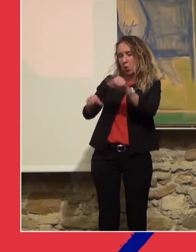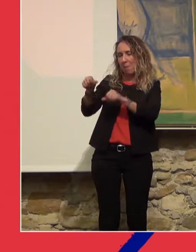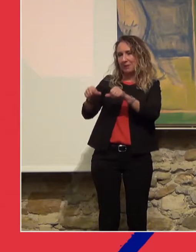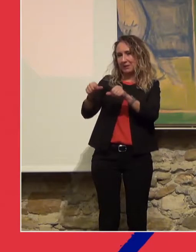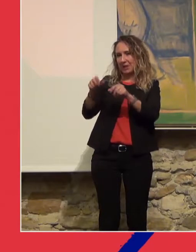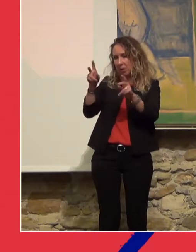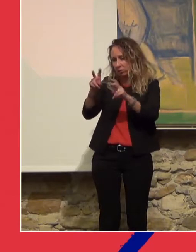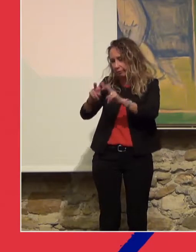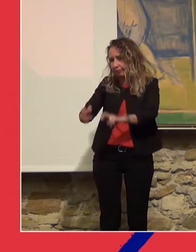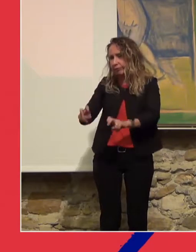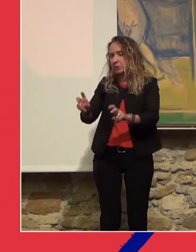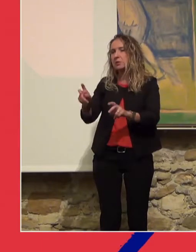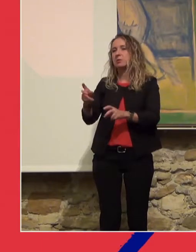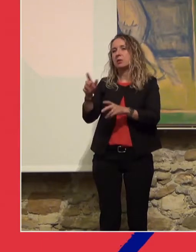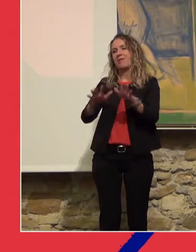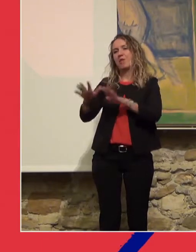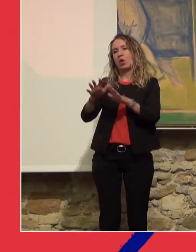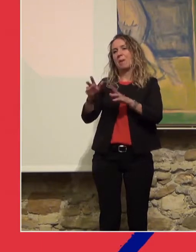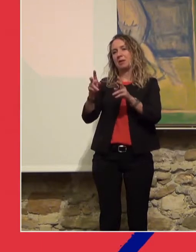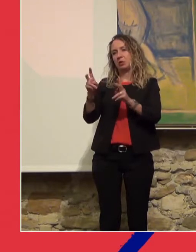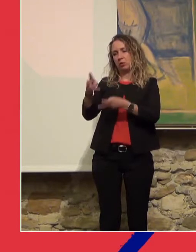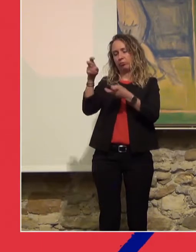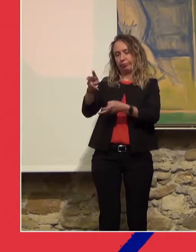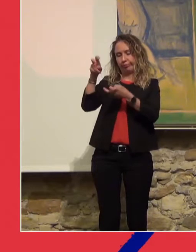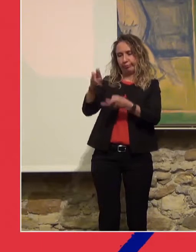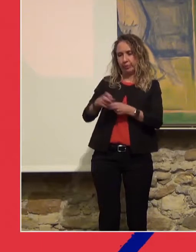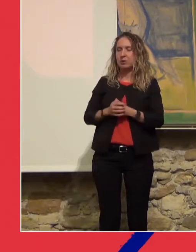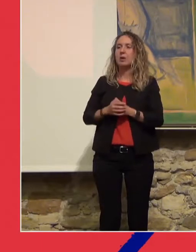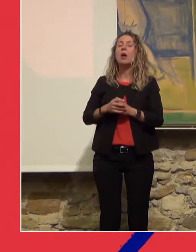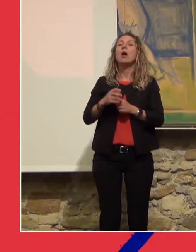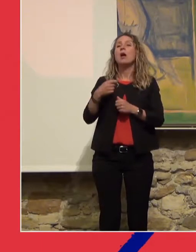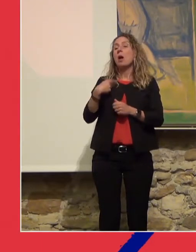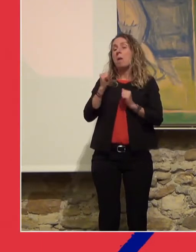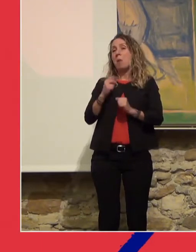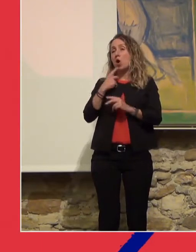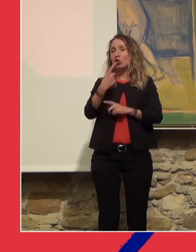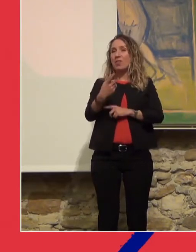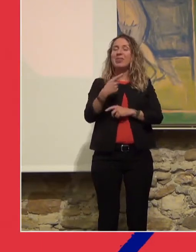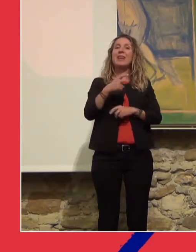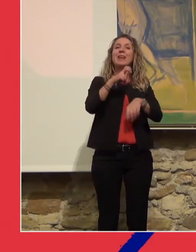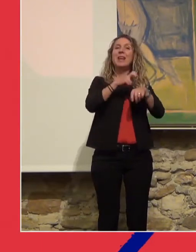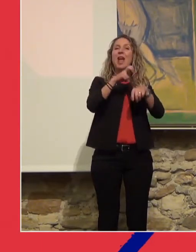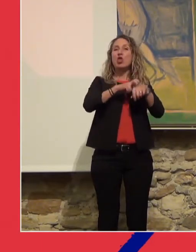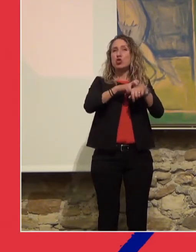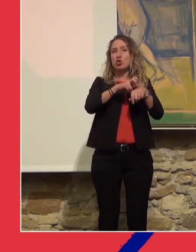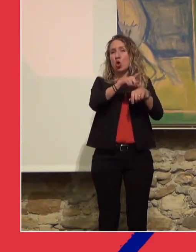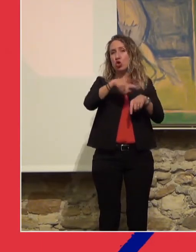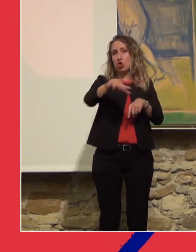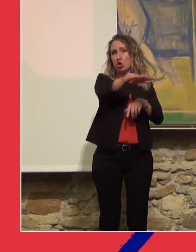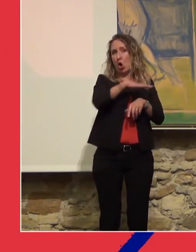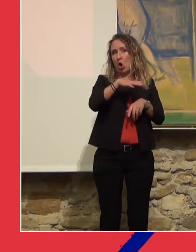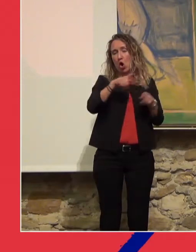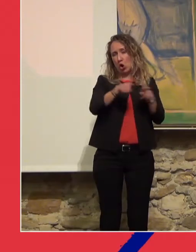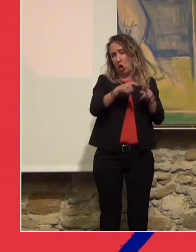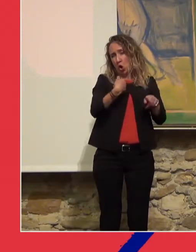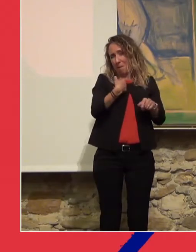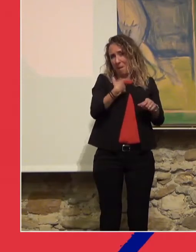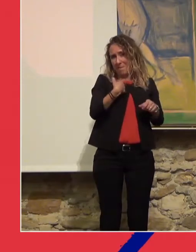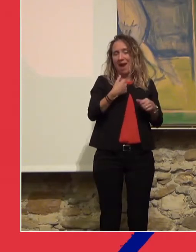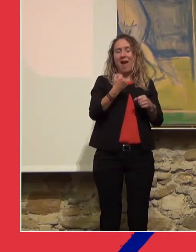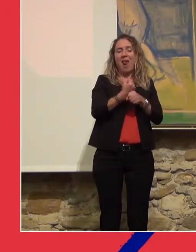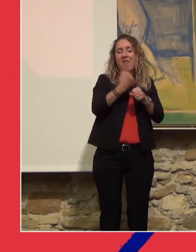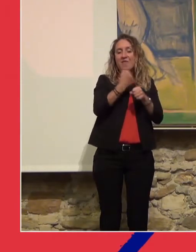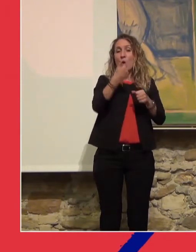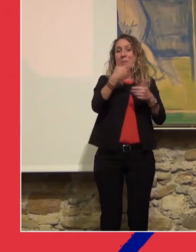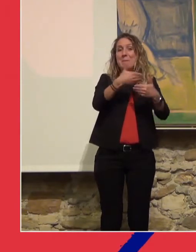miei colleghi in prima linea erano determinati a fermare gli effetti nefasti di questo virus. L'unità di crisi